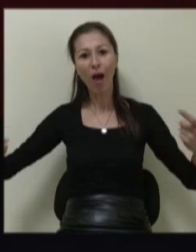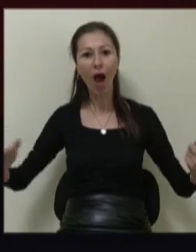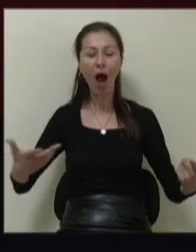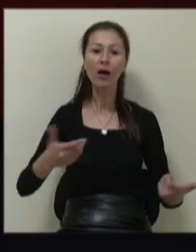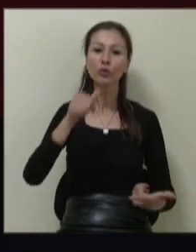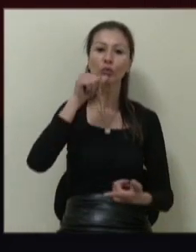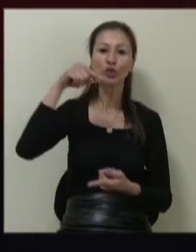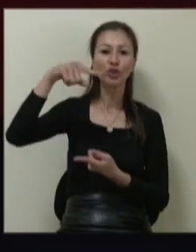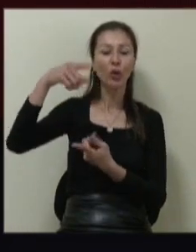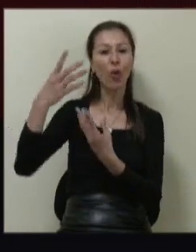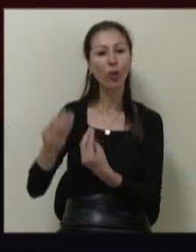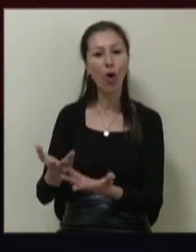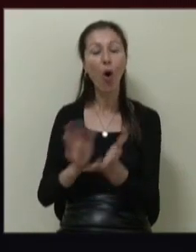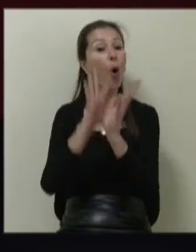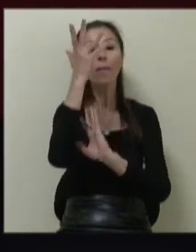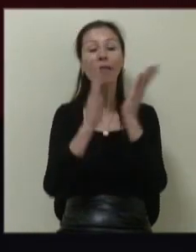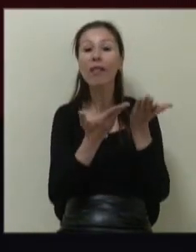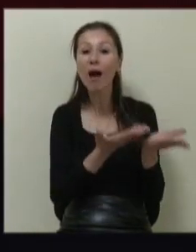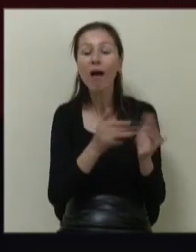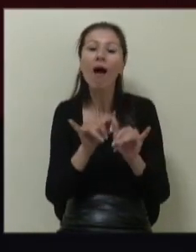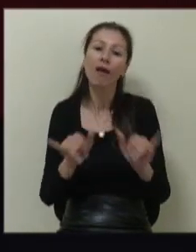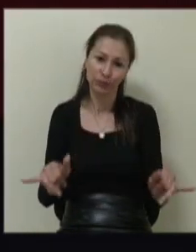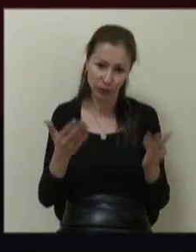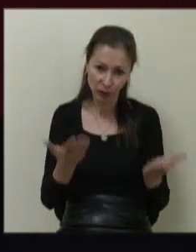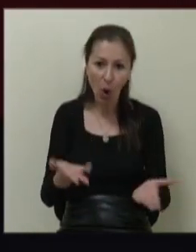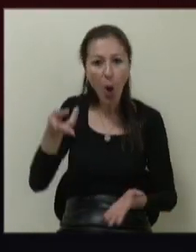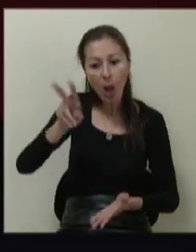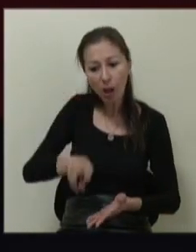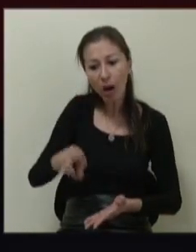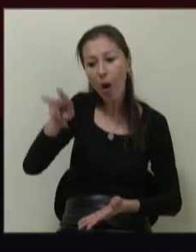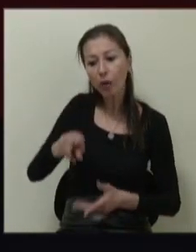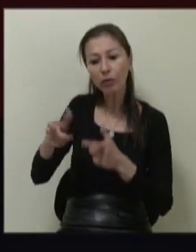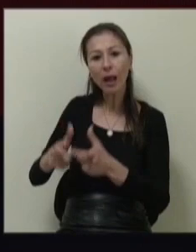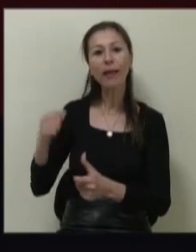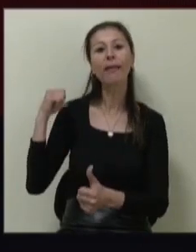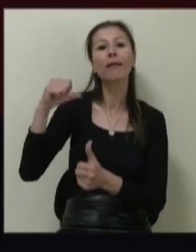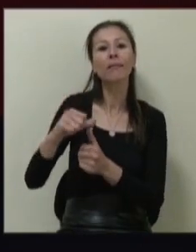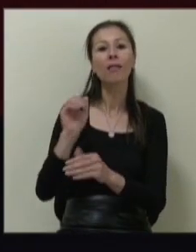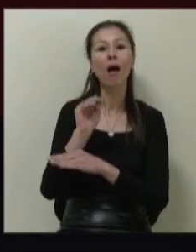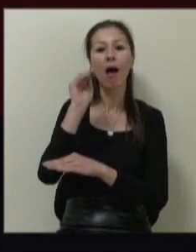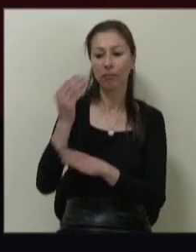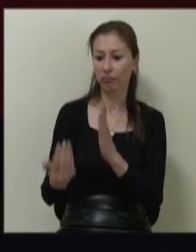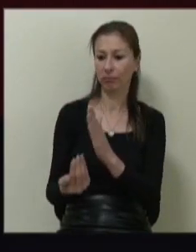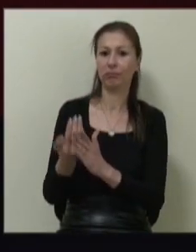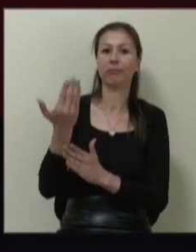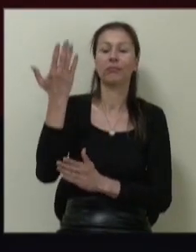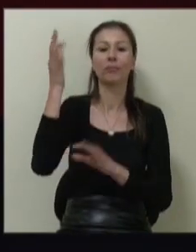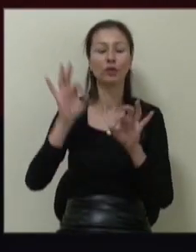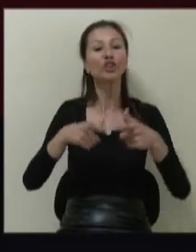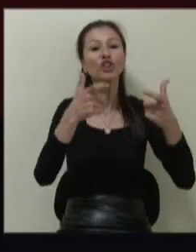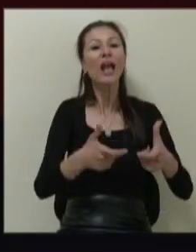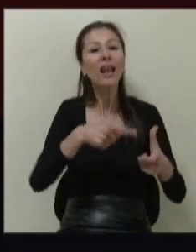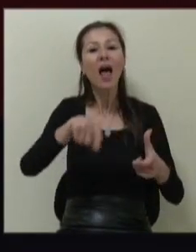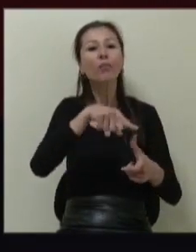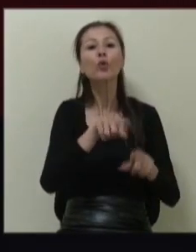doluyor. Ormanlar aynı şekilde ölüyorlar ve öldükleri yerden yeniden hayat başlatıyorlar. Şehirlerse